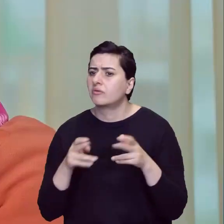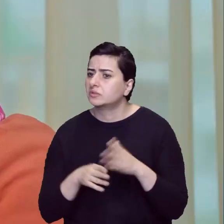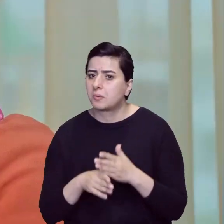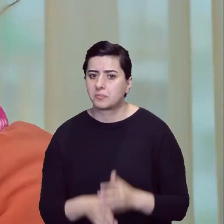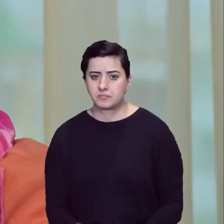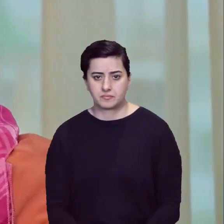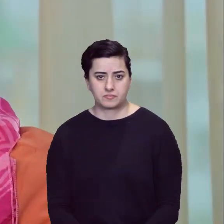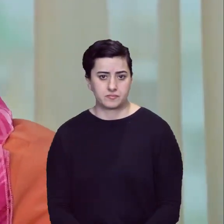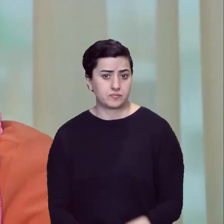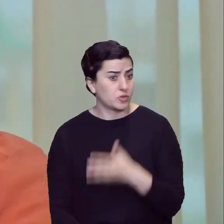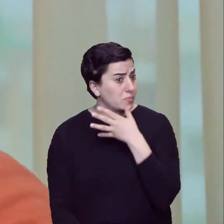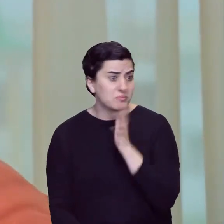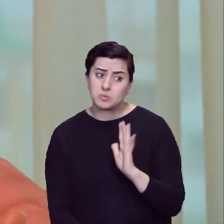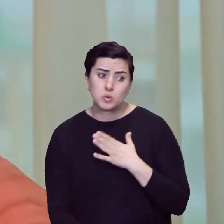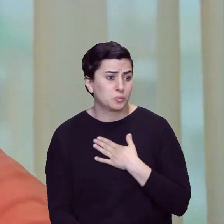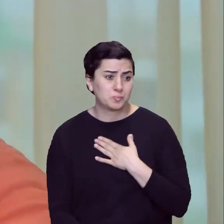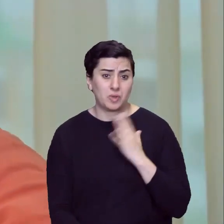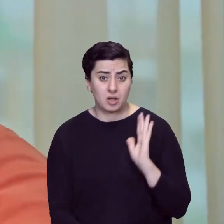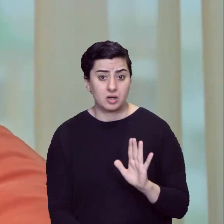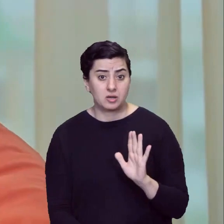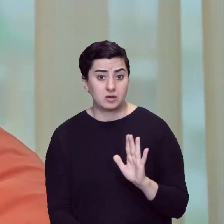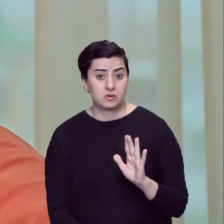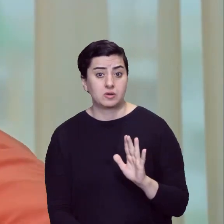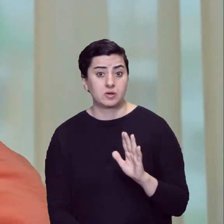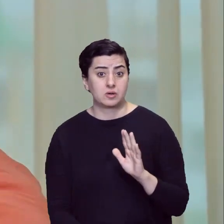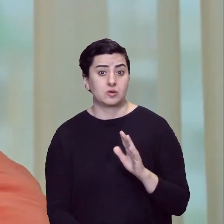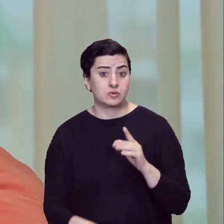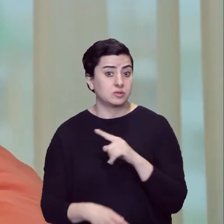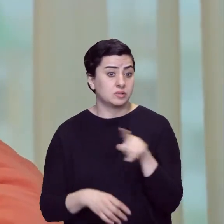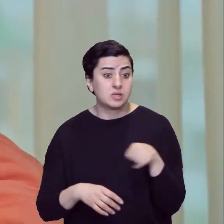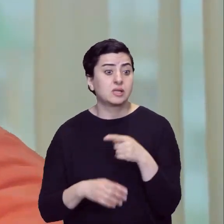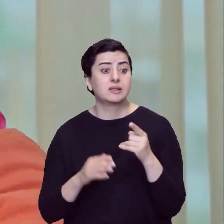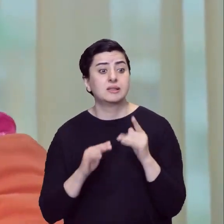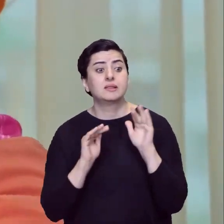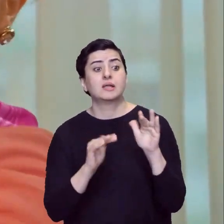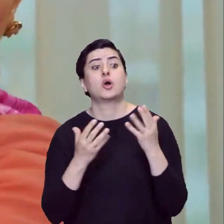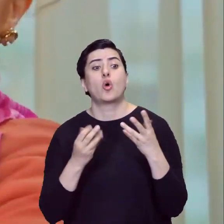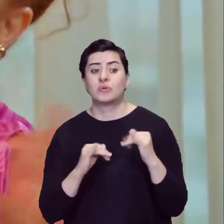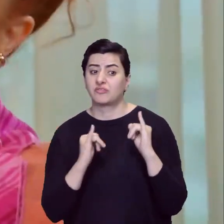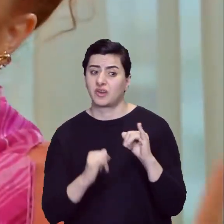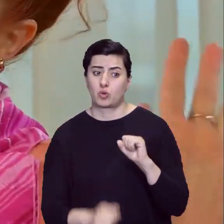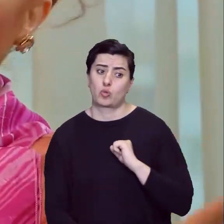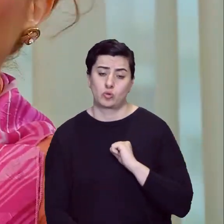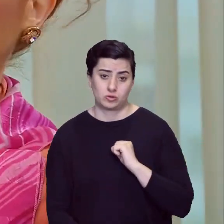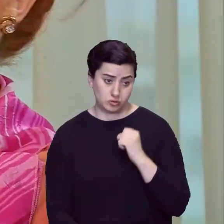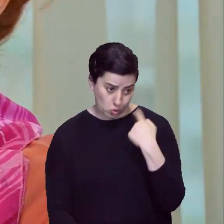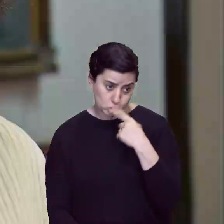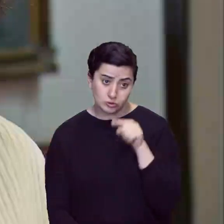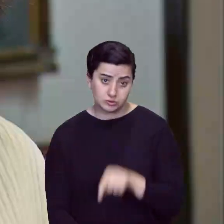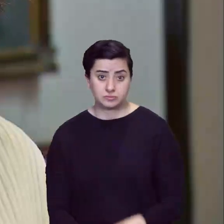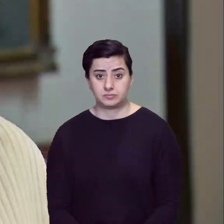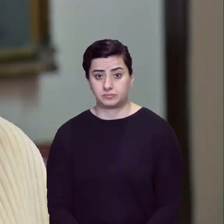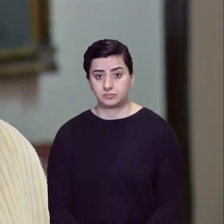etmişler? Bilmiyorum pırlantam ama eğer olaya el koymazsak durum daha fena hale gelir, ben diyeyim